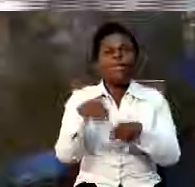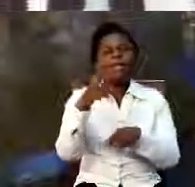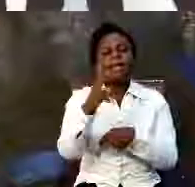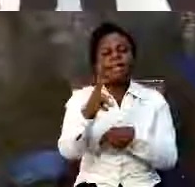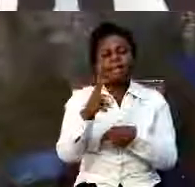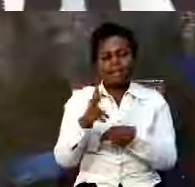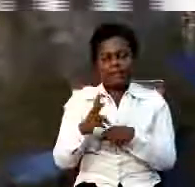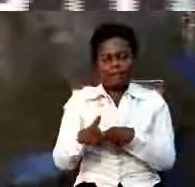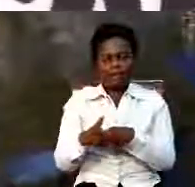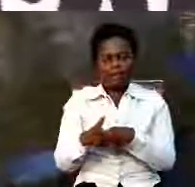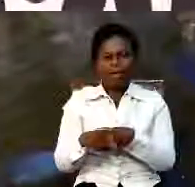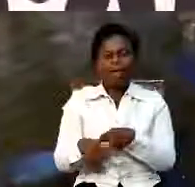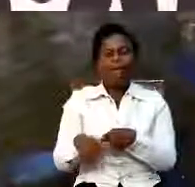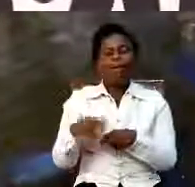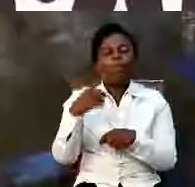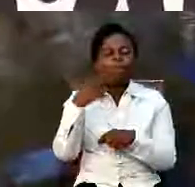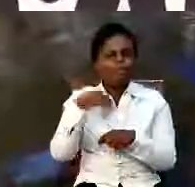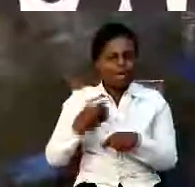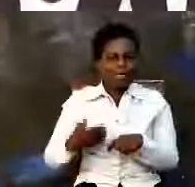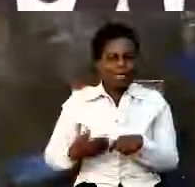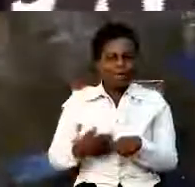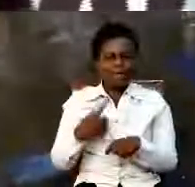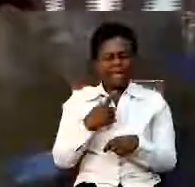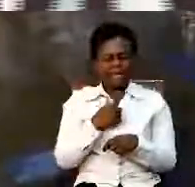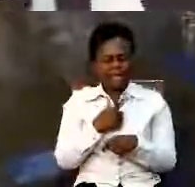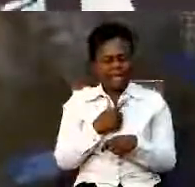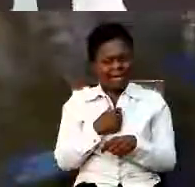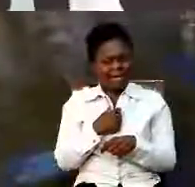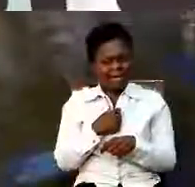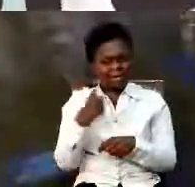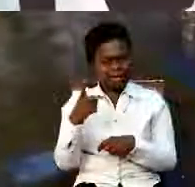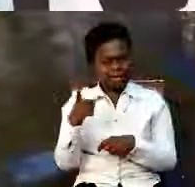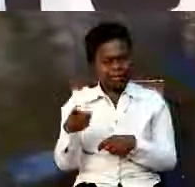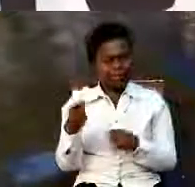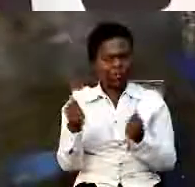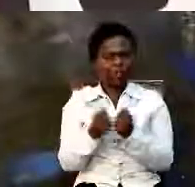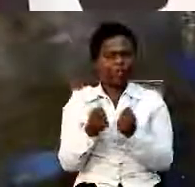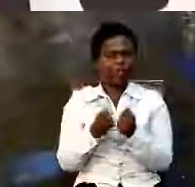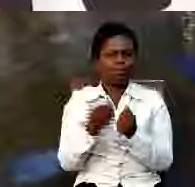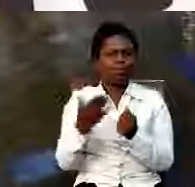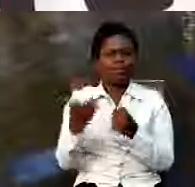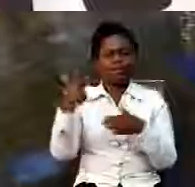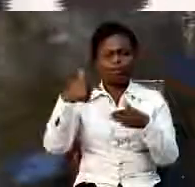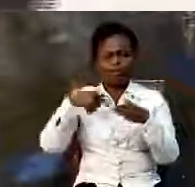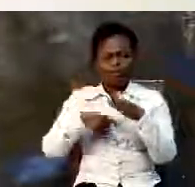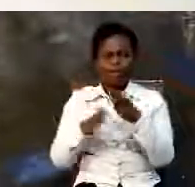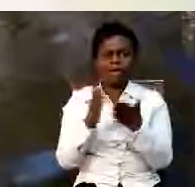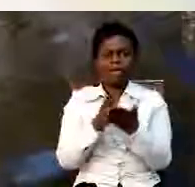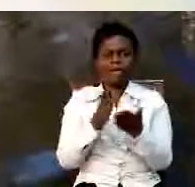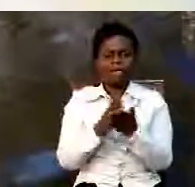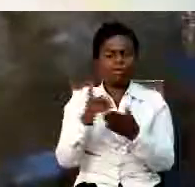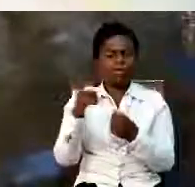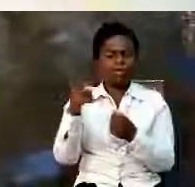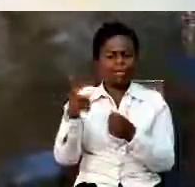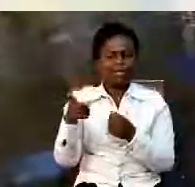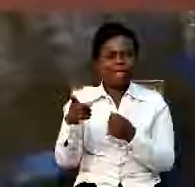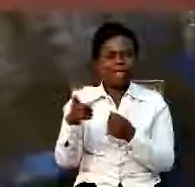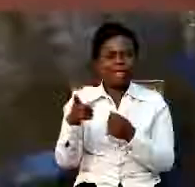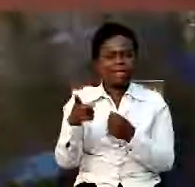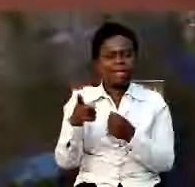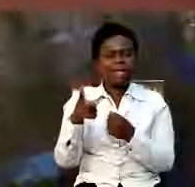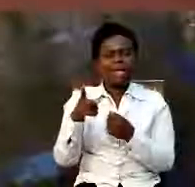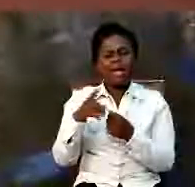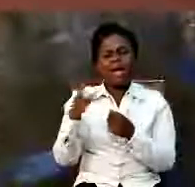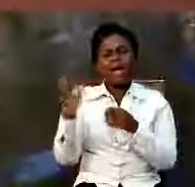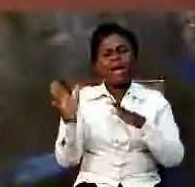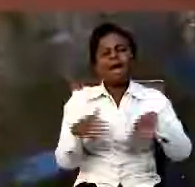Ikiwa mwanamke anajihisi hivyo kwamba kuna vitu vingine vimeingia katikati, na kwamba yeye na wewe anafeel yuko detached